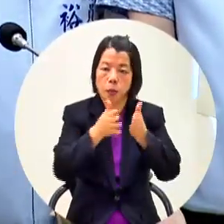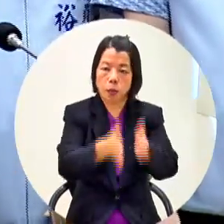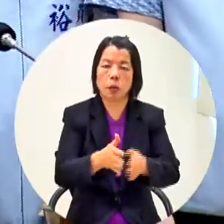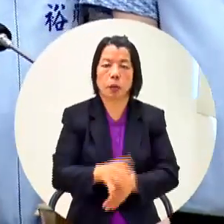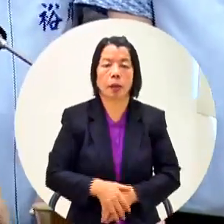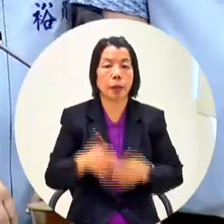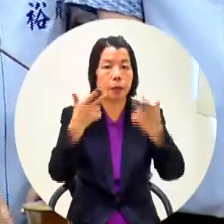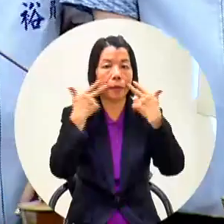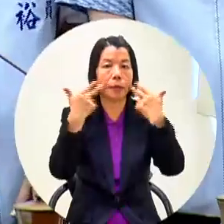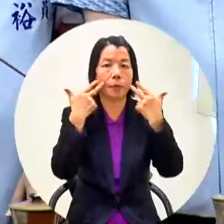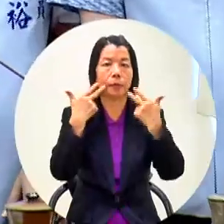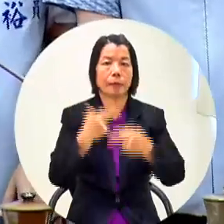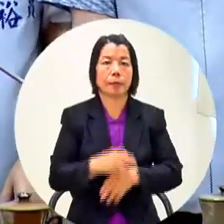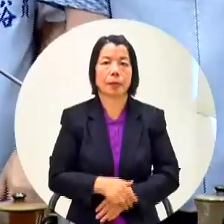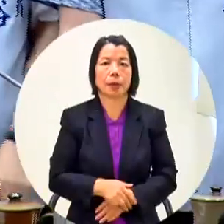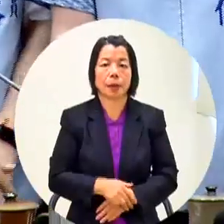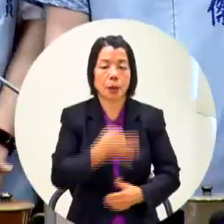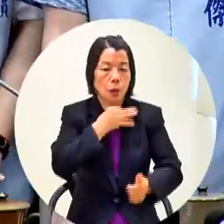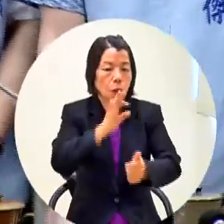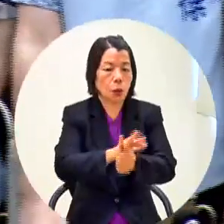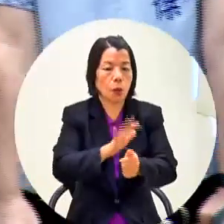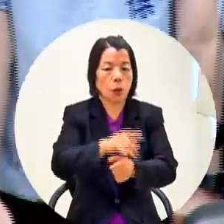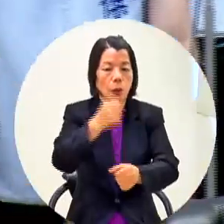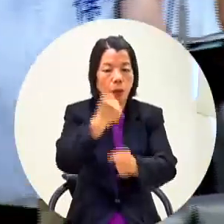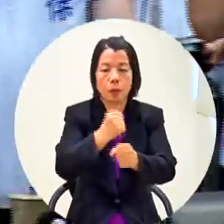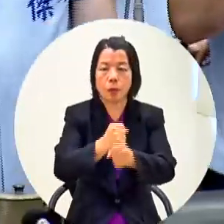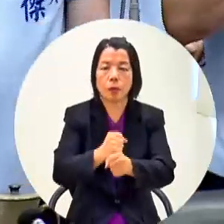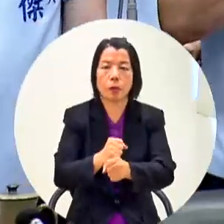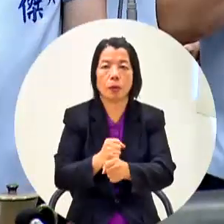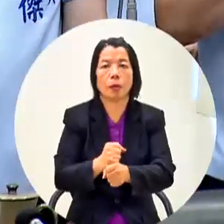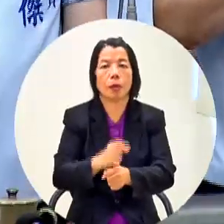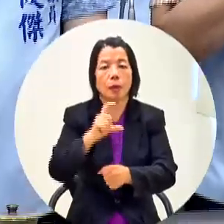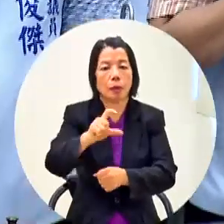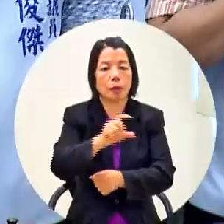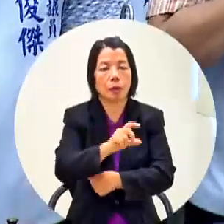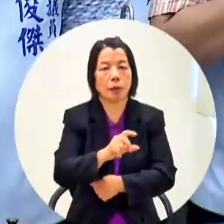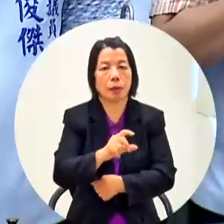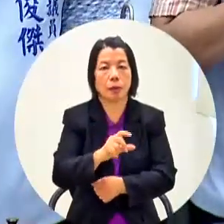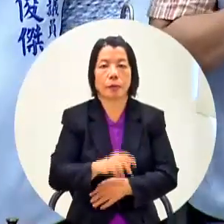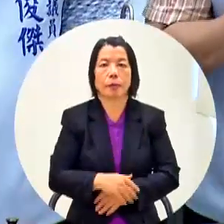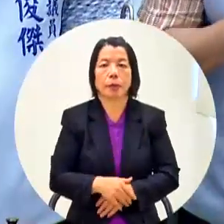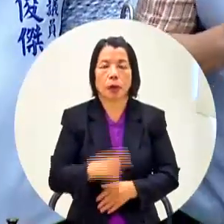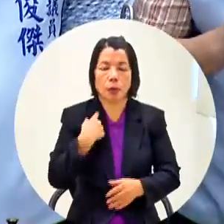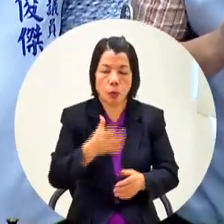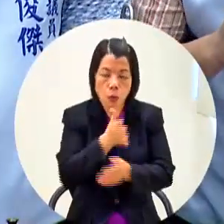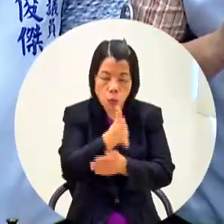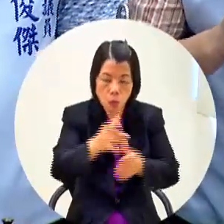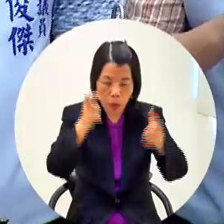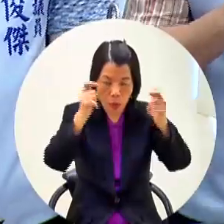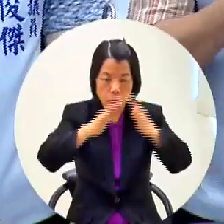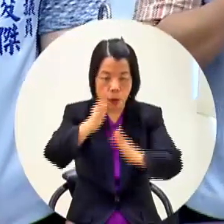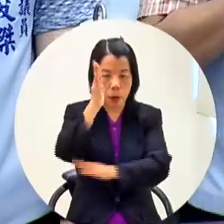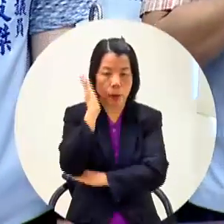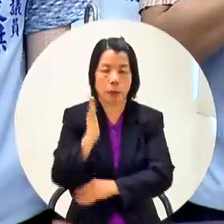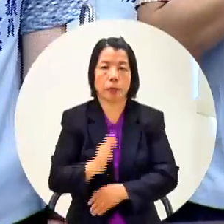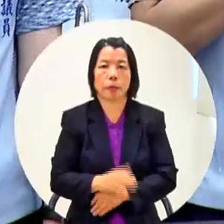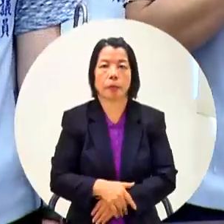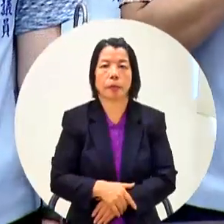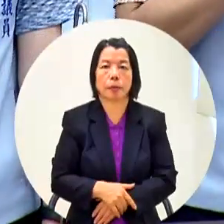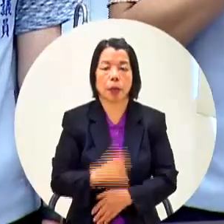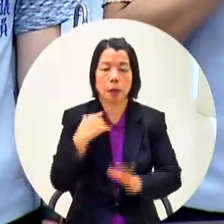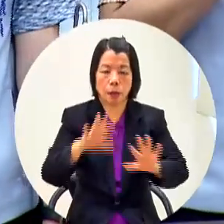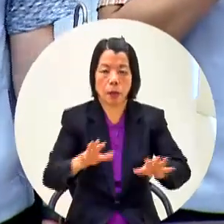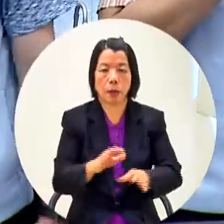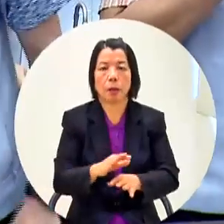住民纾困就业的议题哈，就教育我们的市政府，也就是在我们劳动部